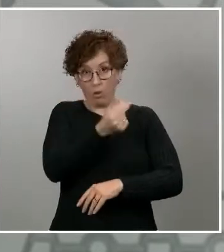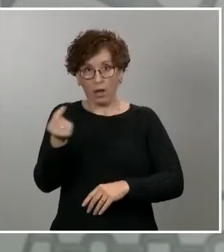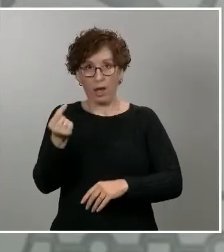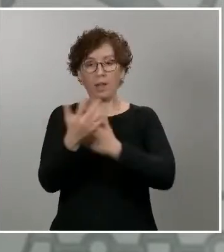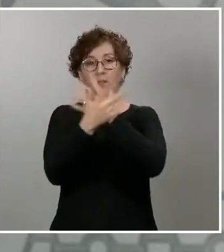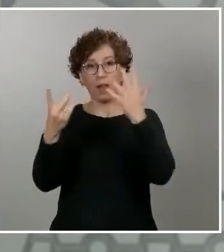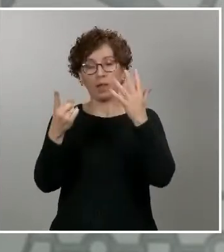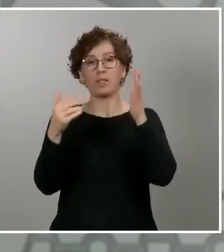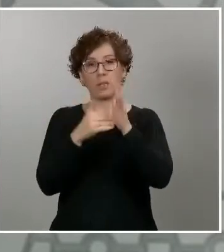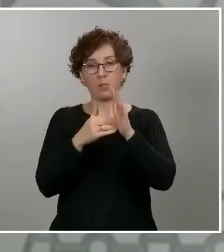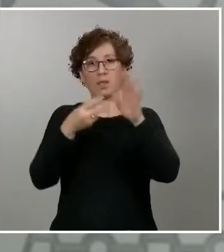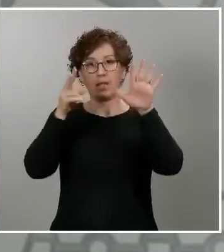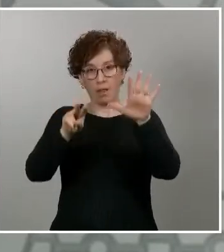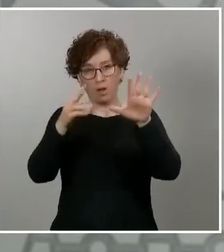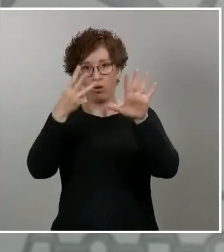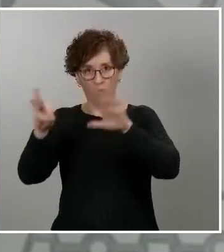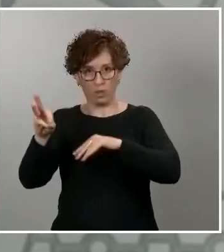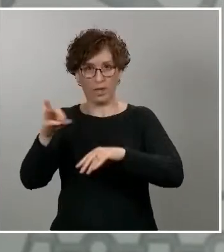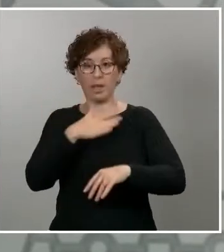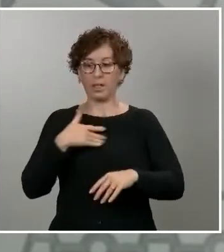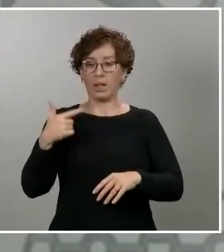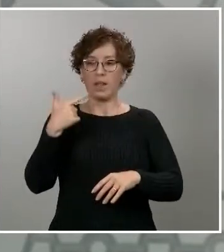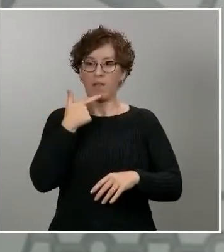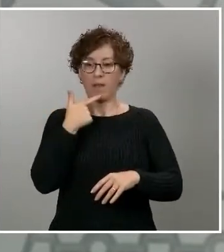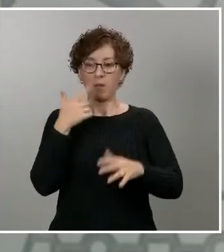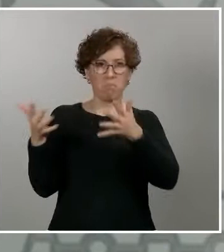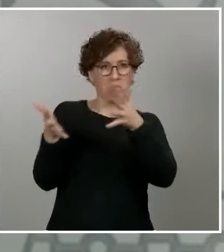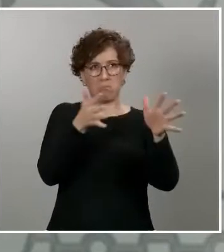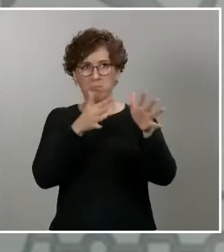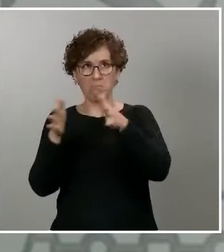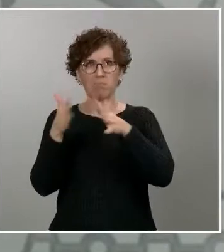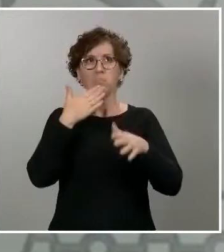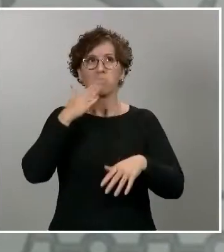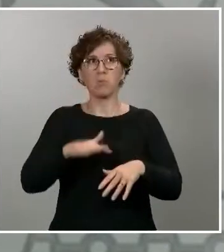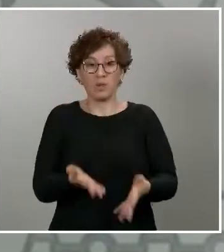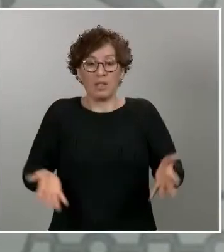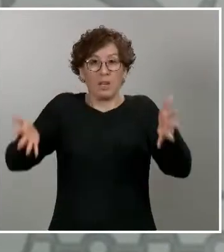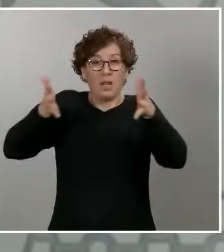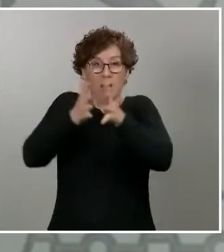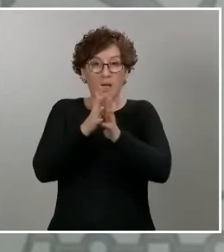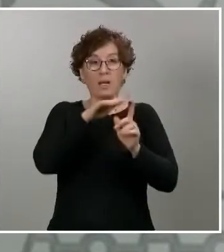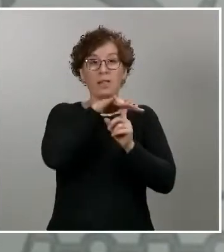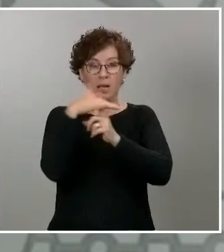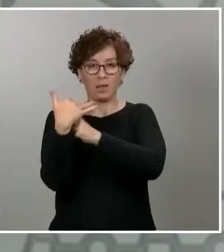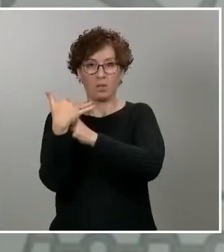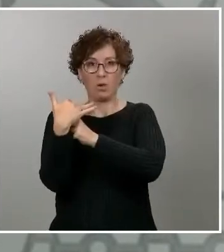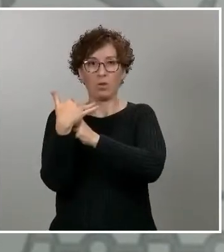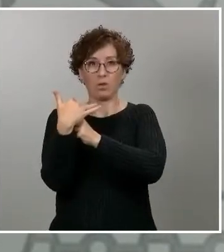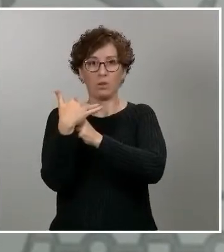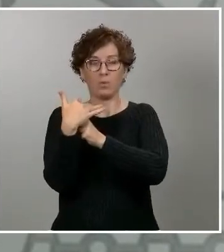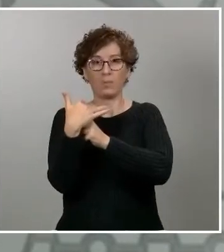.780, lo que supone, com deia, alrededor del 20% dels casos notificats.